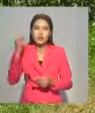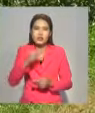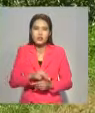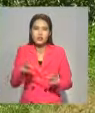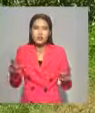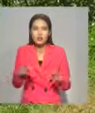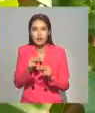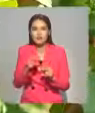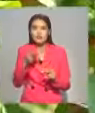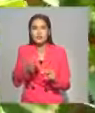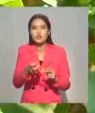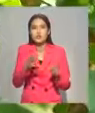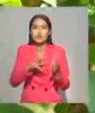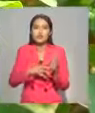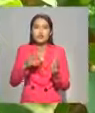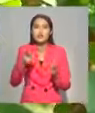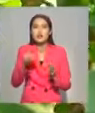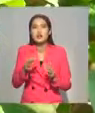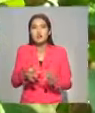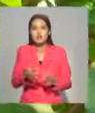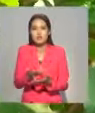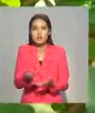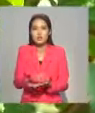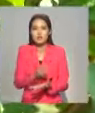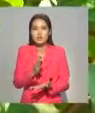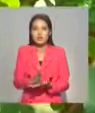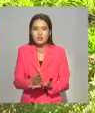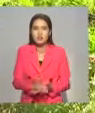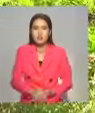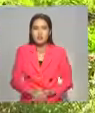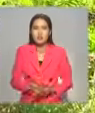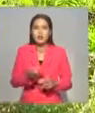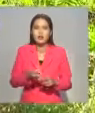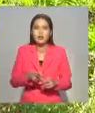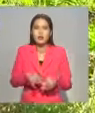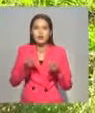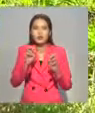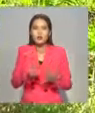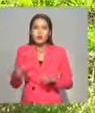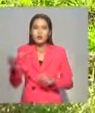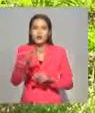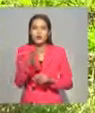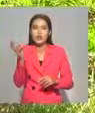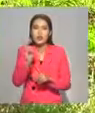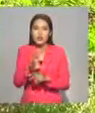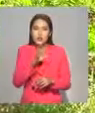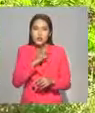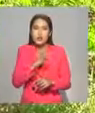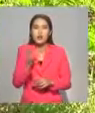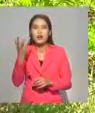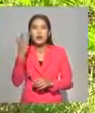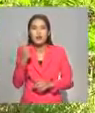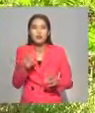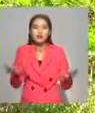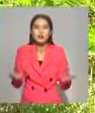алманың көрсеткіші 200-300 грамм аралығында. Мұндағы әрбір түп ағаштың өзінің атауы бар. Мысалы, мына ағаштың қанша алма